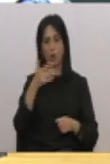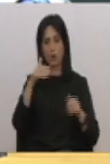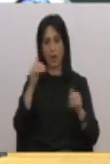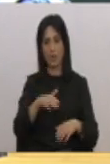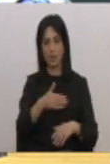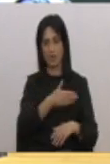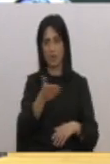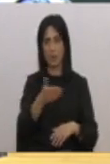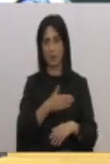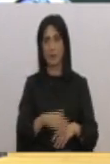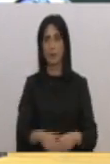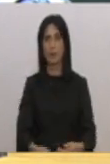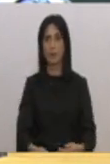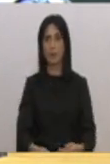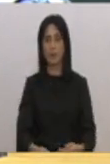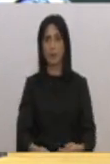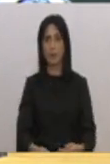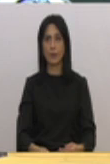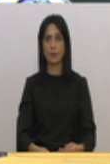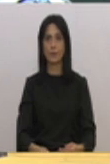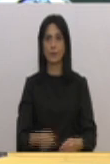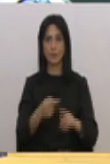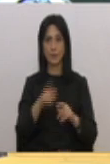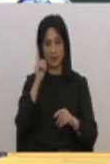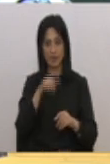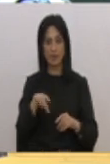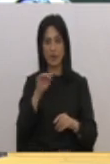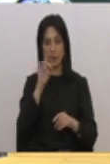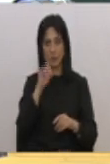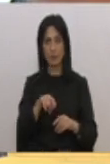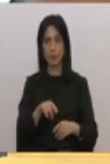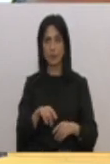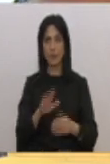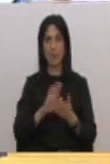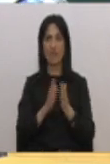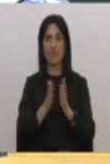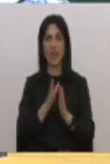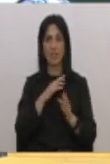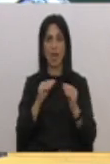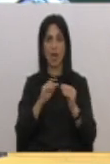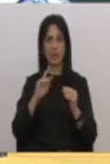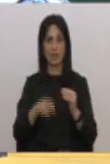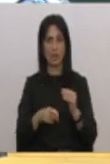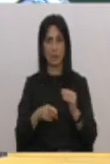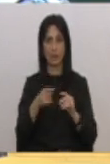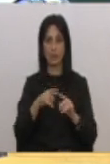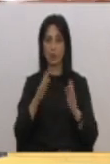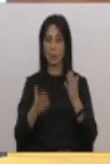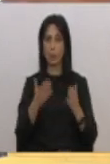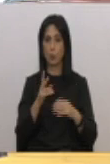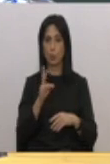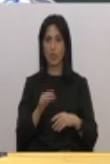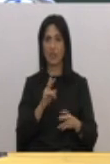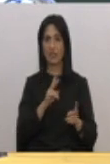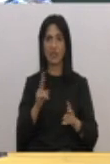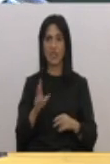გადაწყვეტილების შესაბამისად. Იცით და მოგეხსენებათ ყველას, რომ ვადა იყო 10 წლიანი ვადა და იმ შემთხვევაში თუ კი